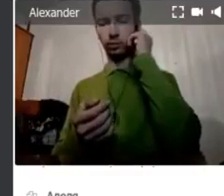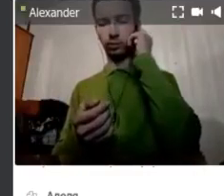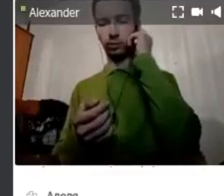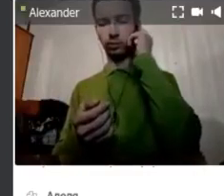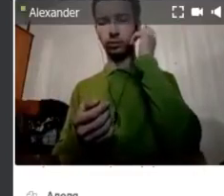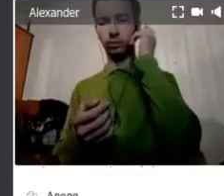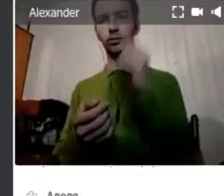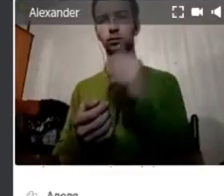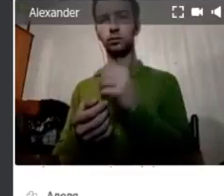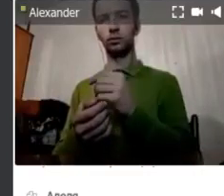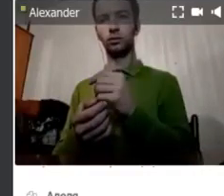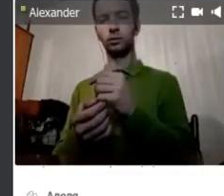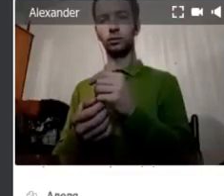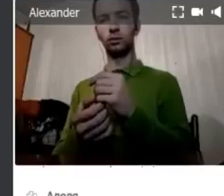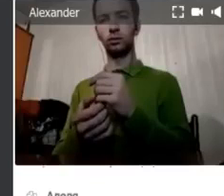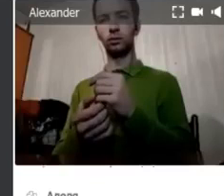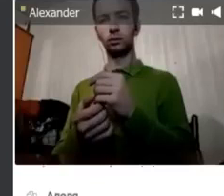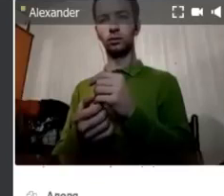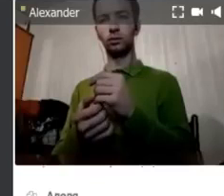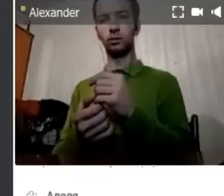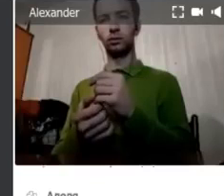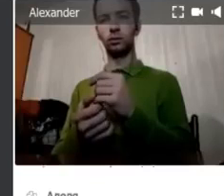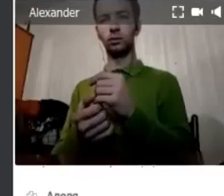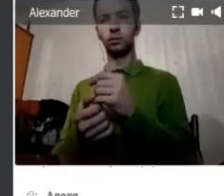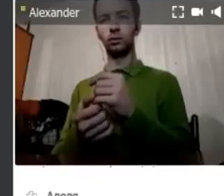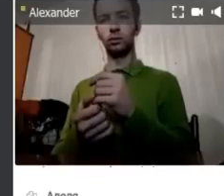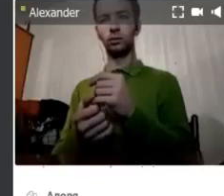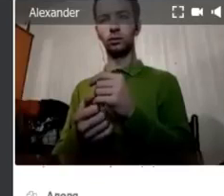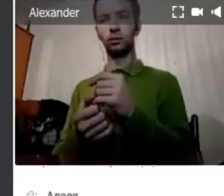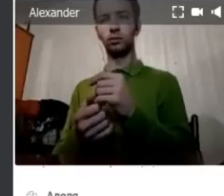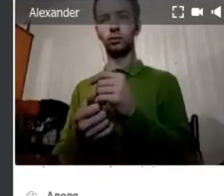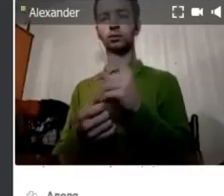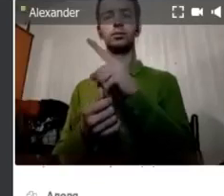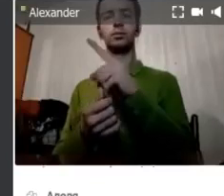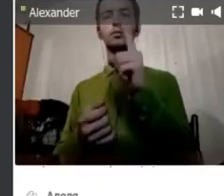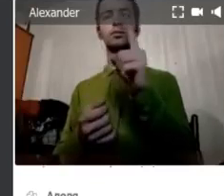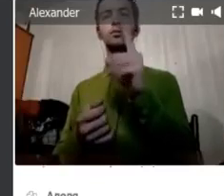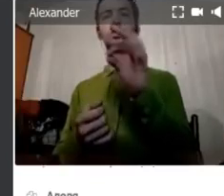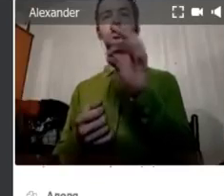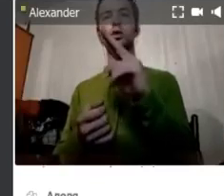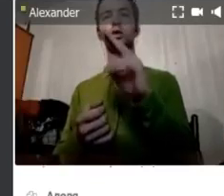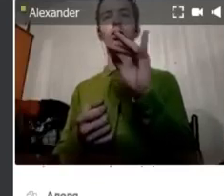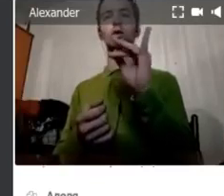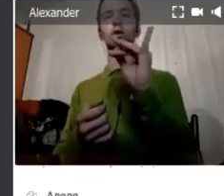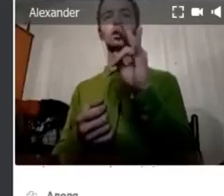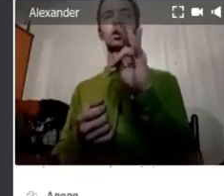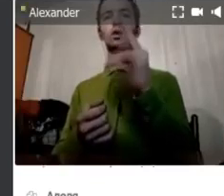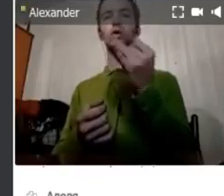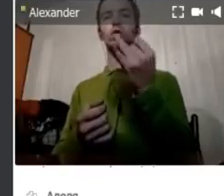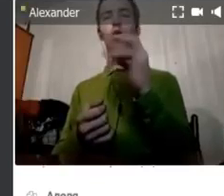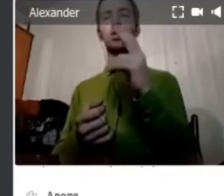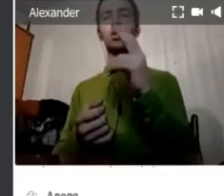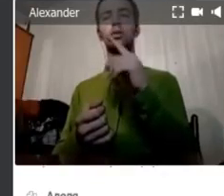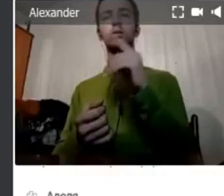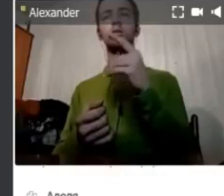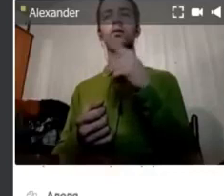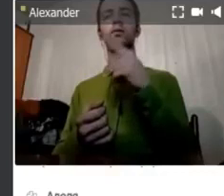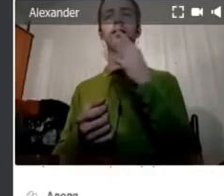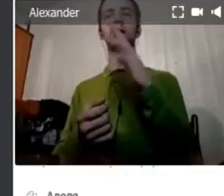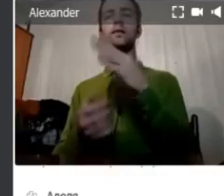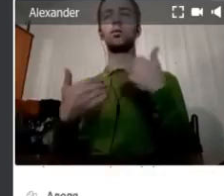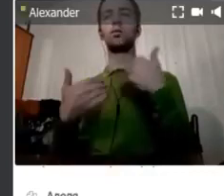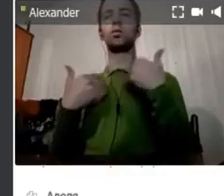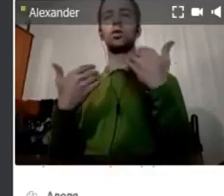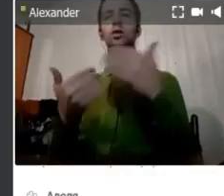Шарипа. Она закрыла таблицу Smart, получила вознаграждение из двух секций. 12 грамм золота за один день. Вот, пожалуйста, наше